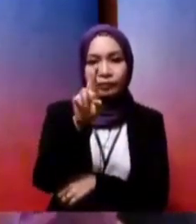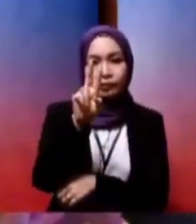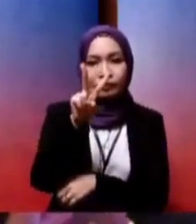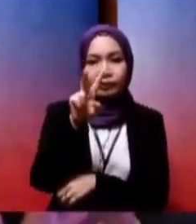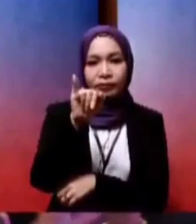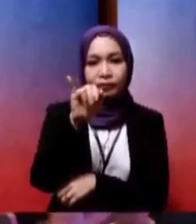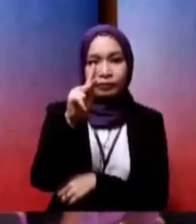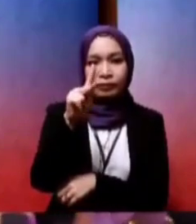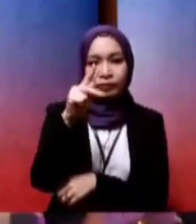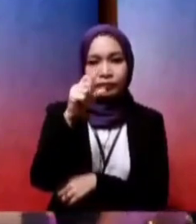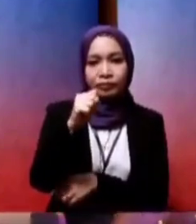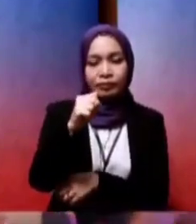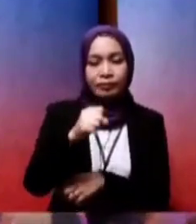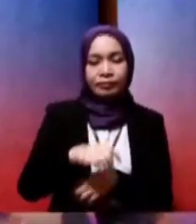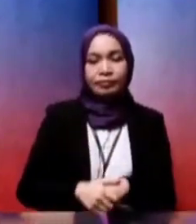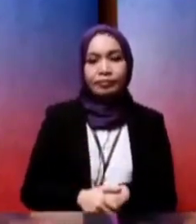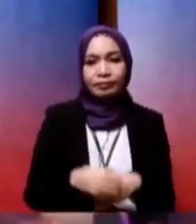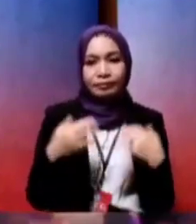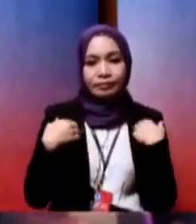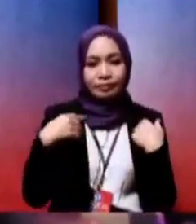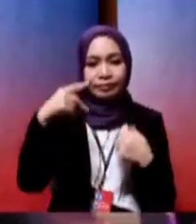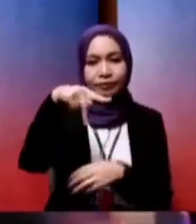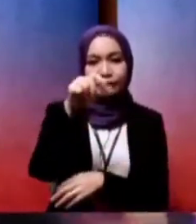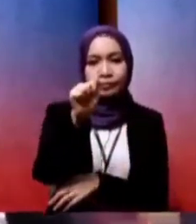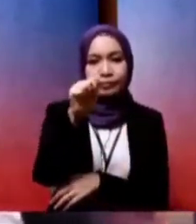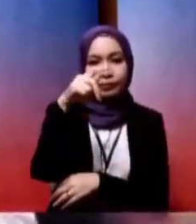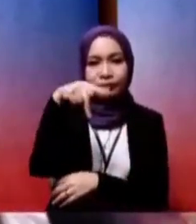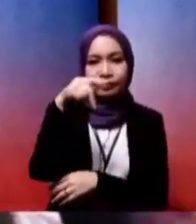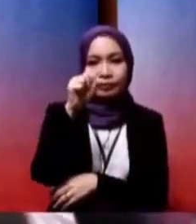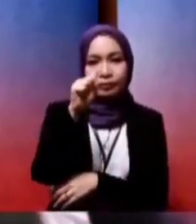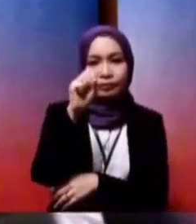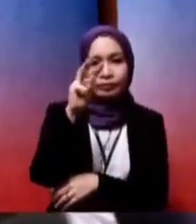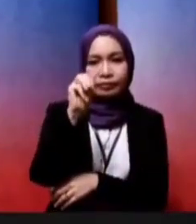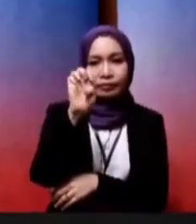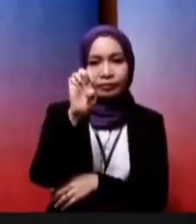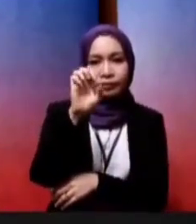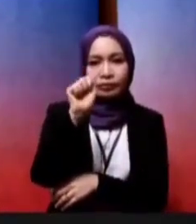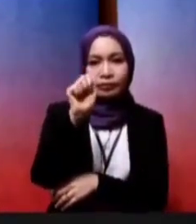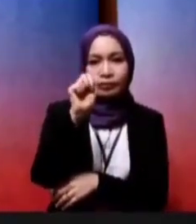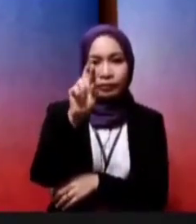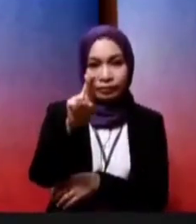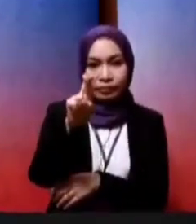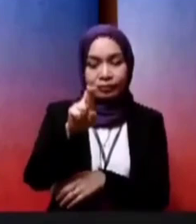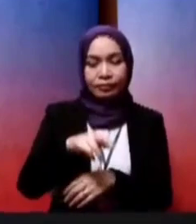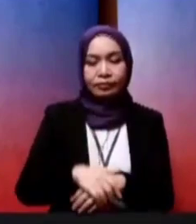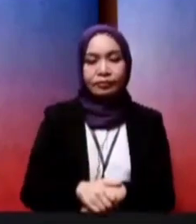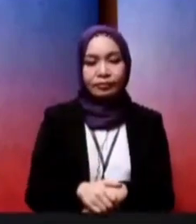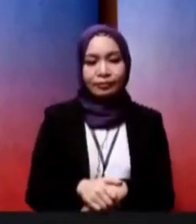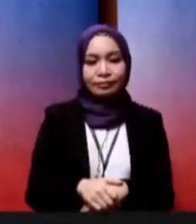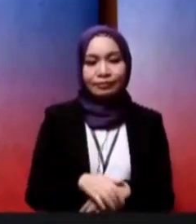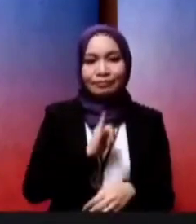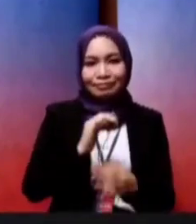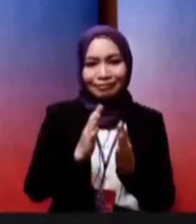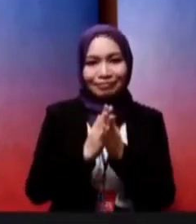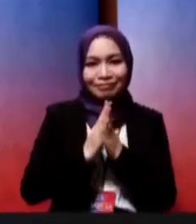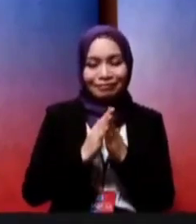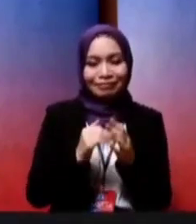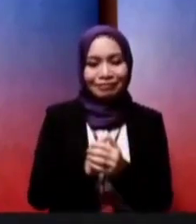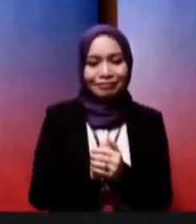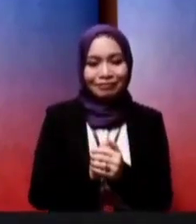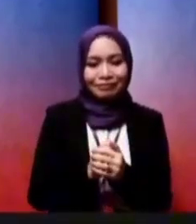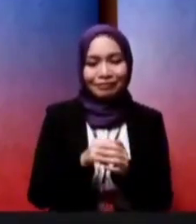BO Saya minta Datuk Hafsah Duta kita heroin kita kanser Survivor bangun Datuk